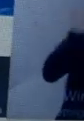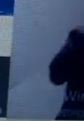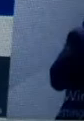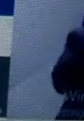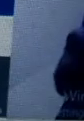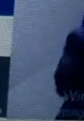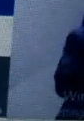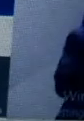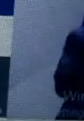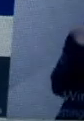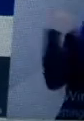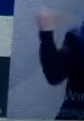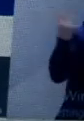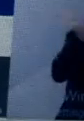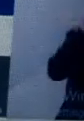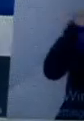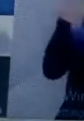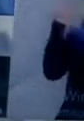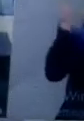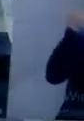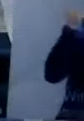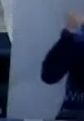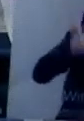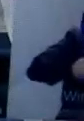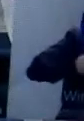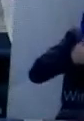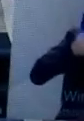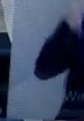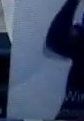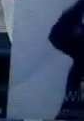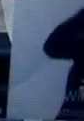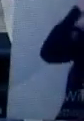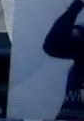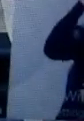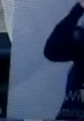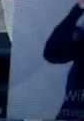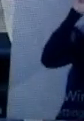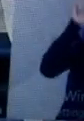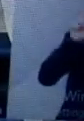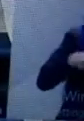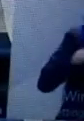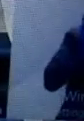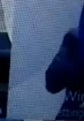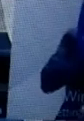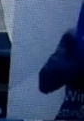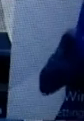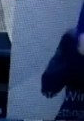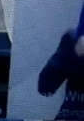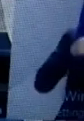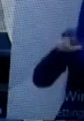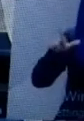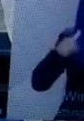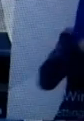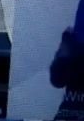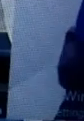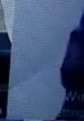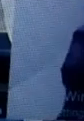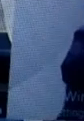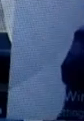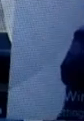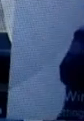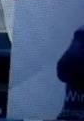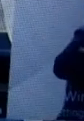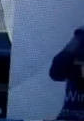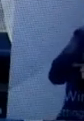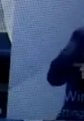Raya Aidul Adha dan ibadah korban akan dibenarkan tertakluk kepada SOP pihak